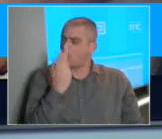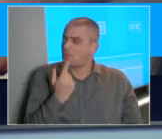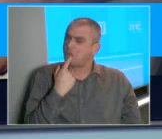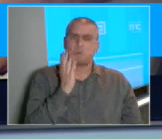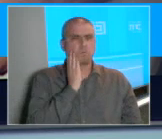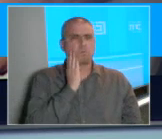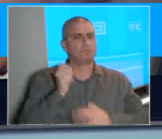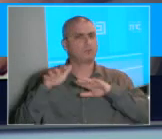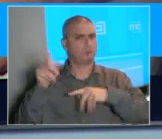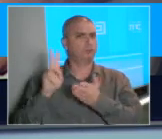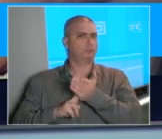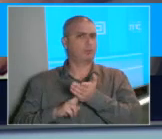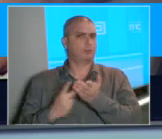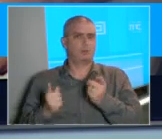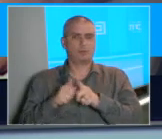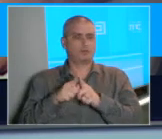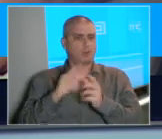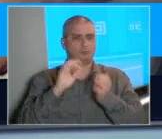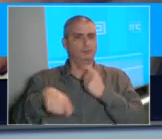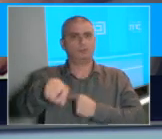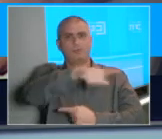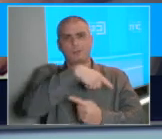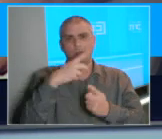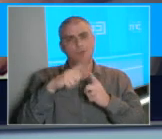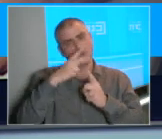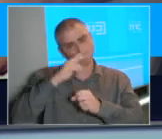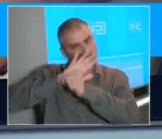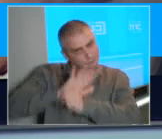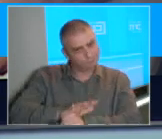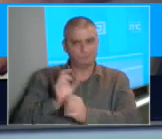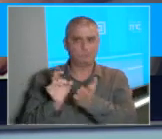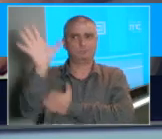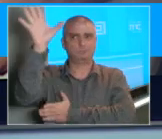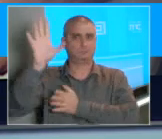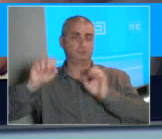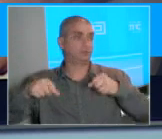הזה, הם אומרים, ראש הממשלה צודק, יש פה מערכת משפט שבא לרמוס אותו ולהעיף אותו מכסף